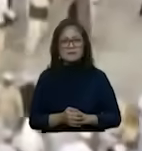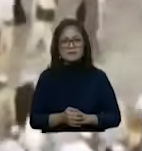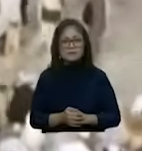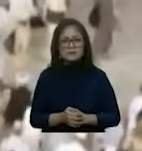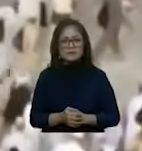katering